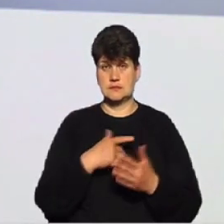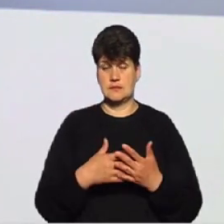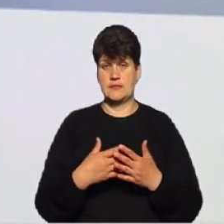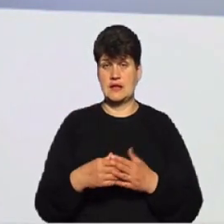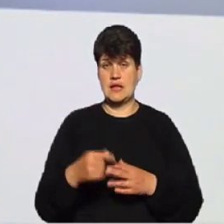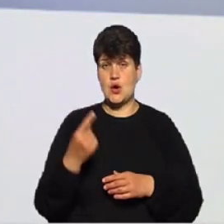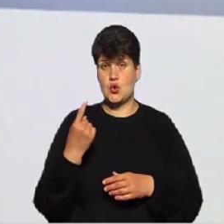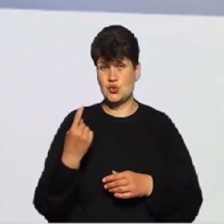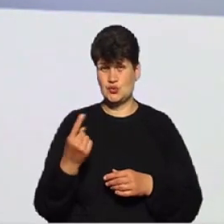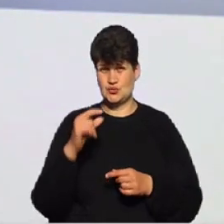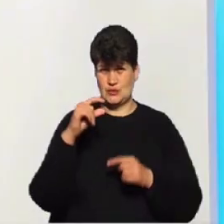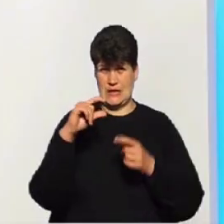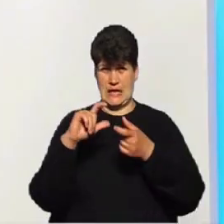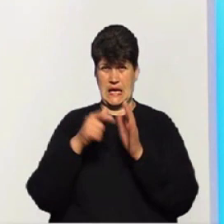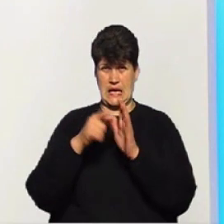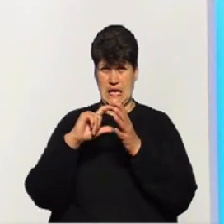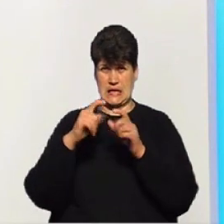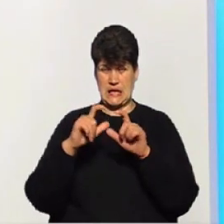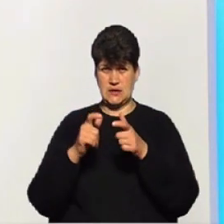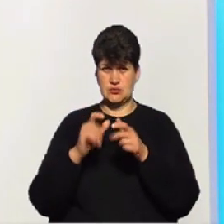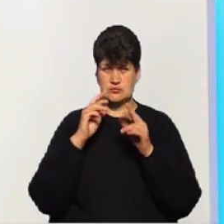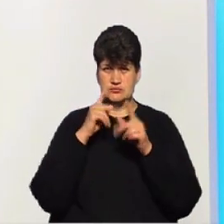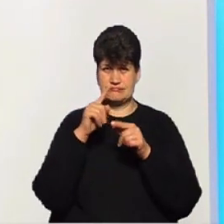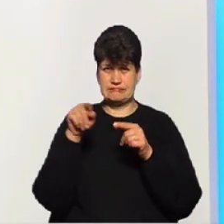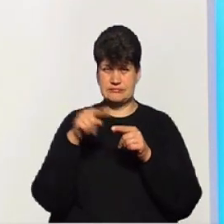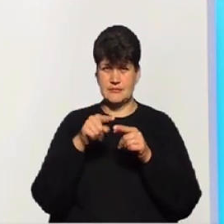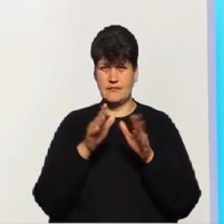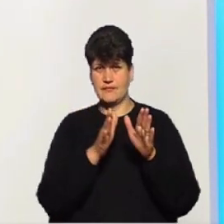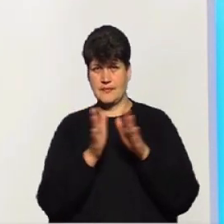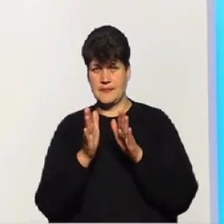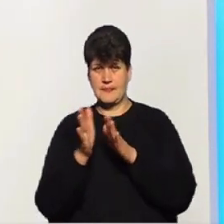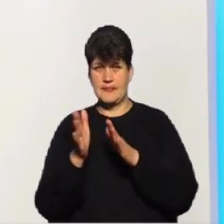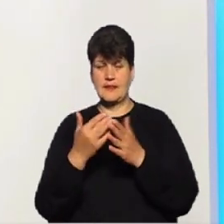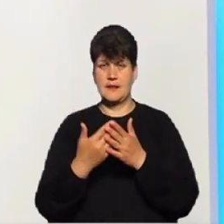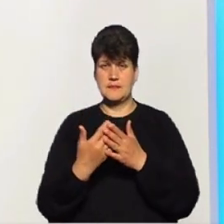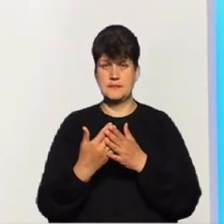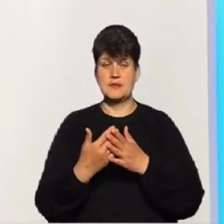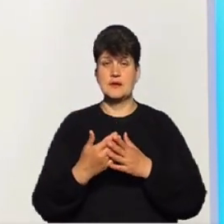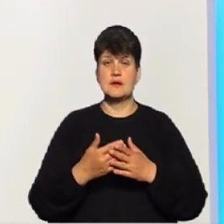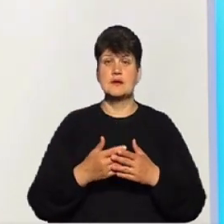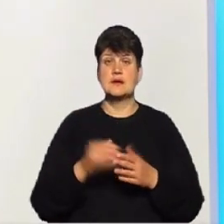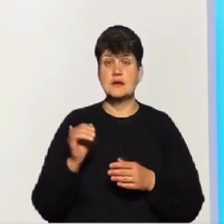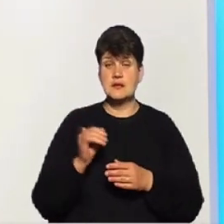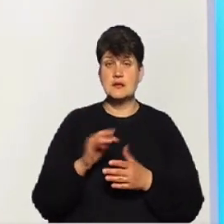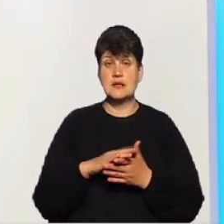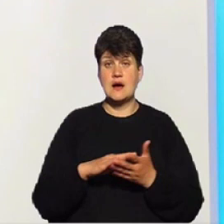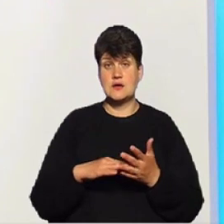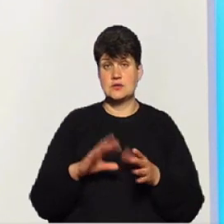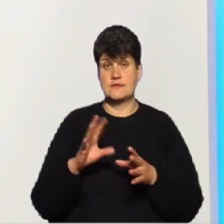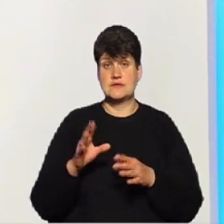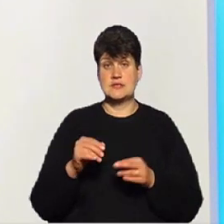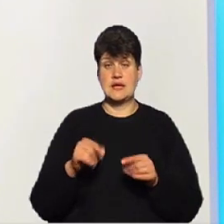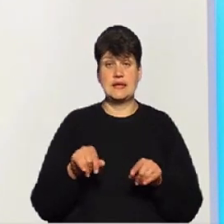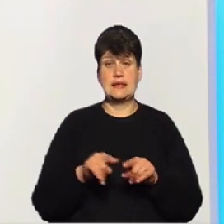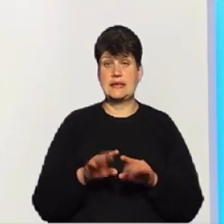на одну комірку, на один хрестик зійшов з тої колонки, і далі пішло все